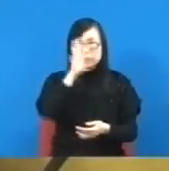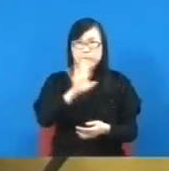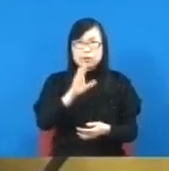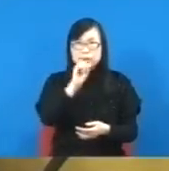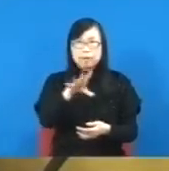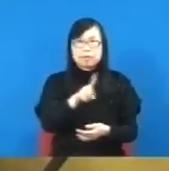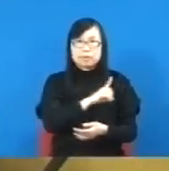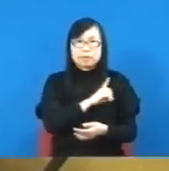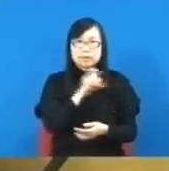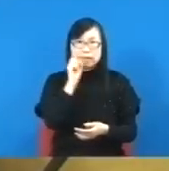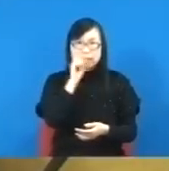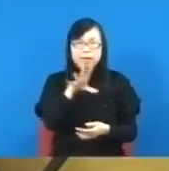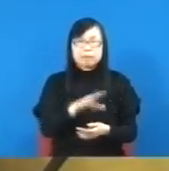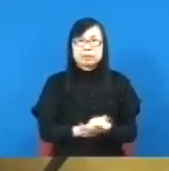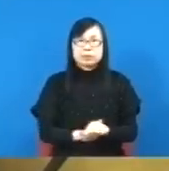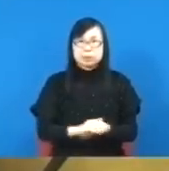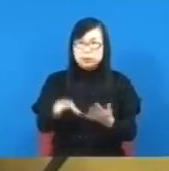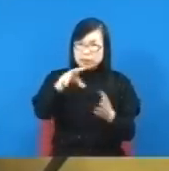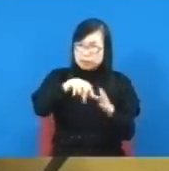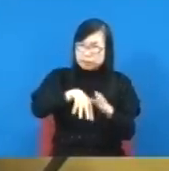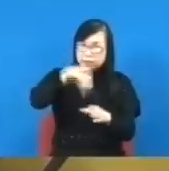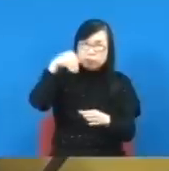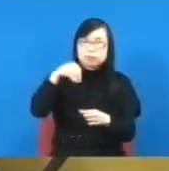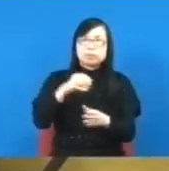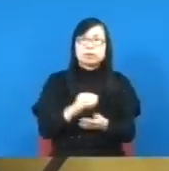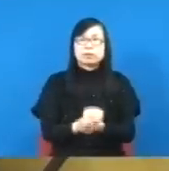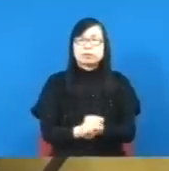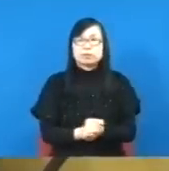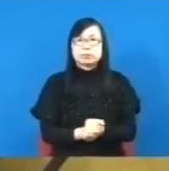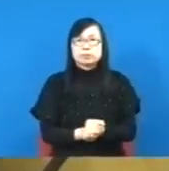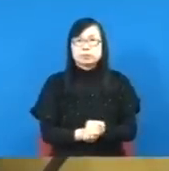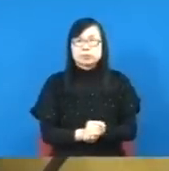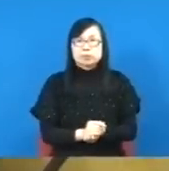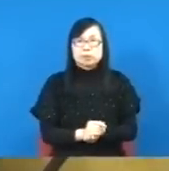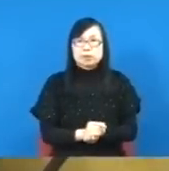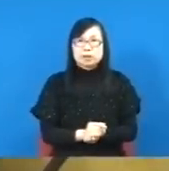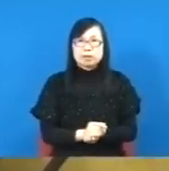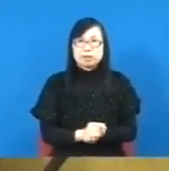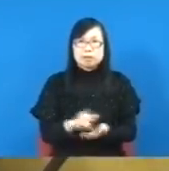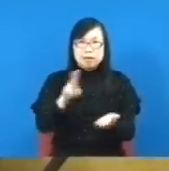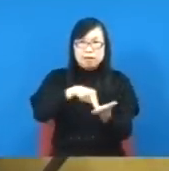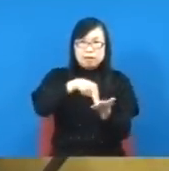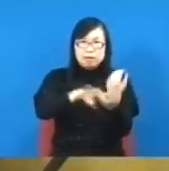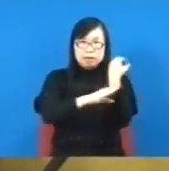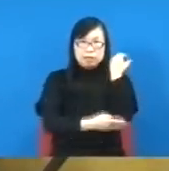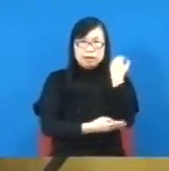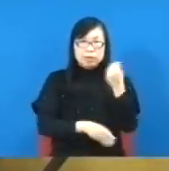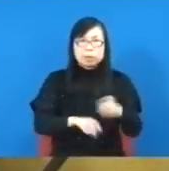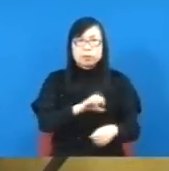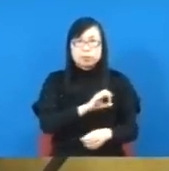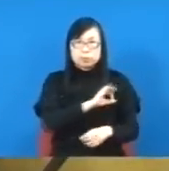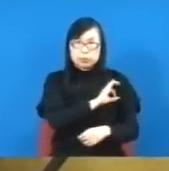嘛。咁所以如果一抽到咧，咁你而家呢個立法會裏面嘅建制派大約